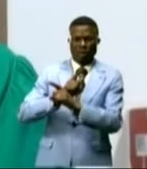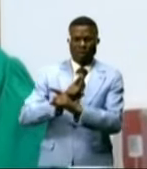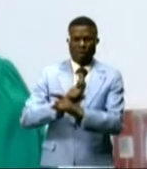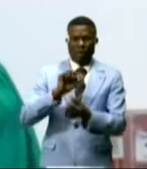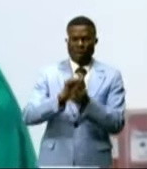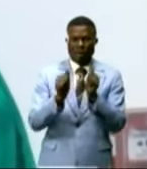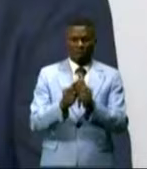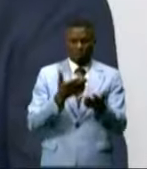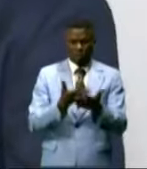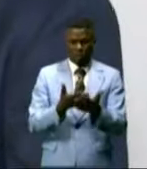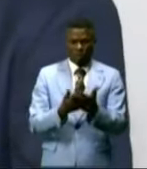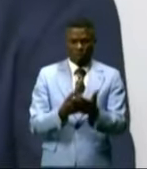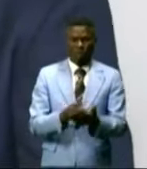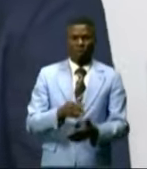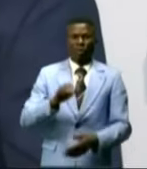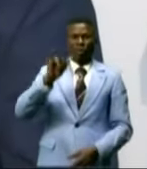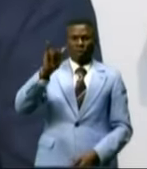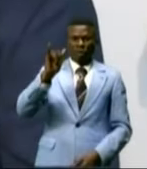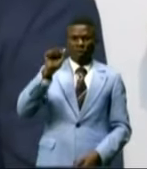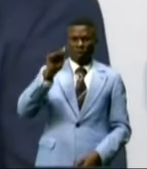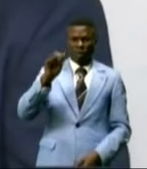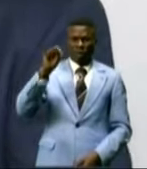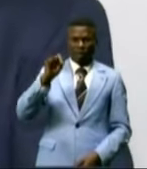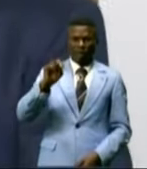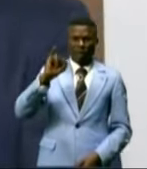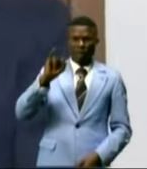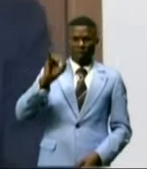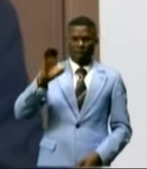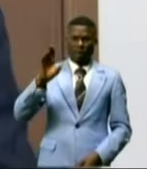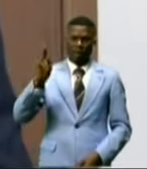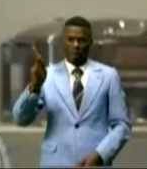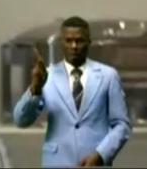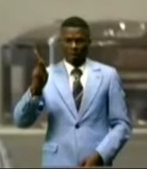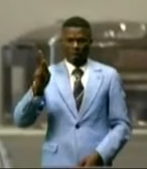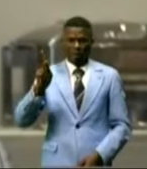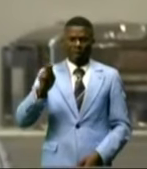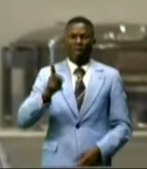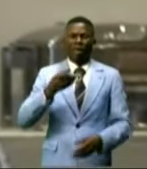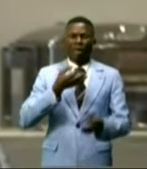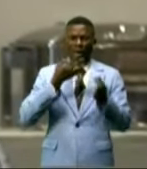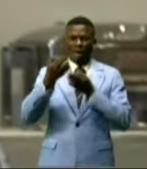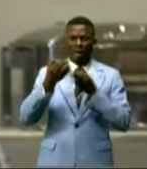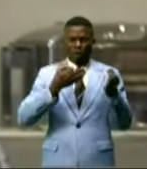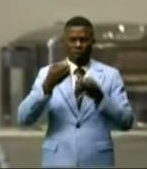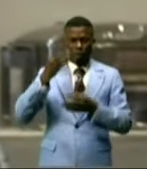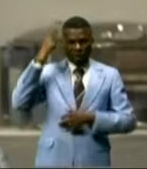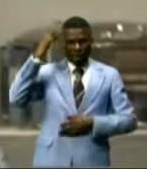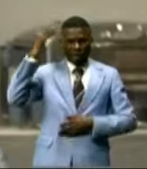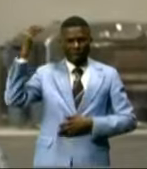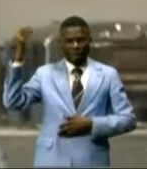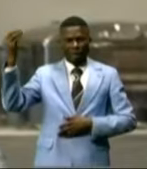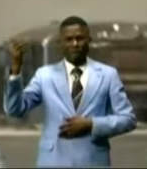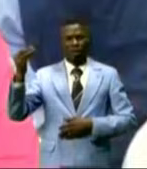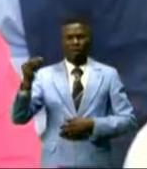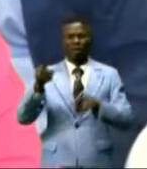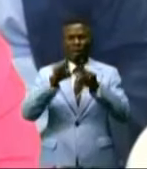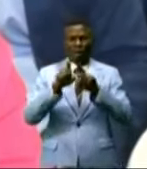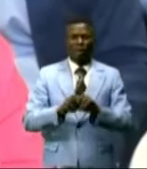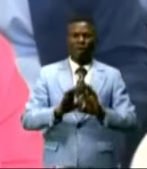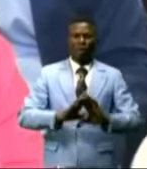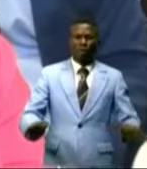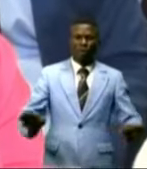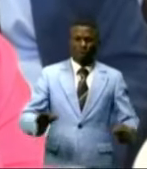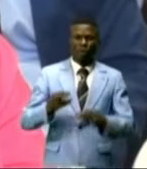d'échange, Yannick Sakoukoumou, manager général de Raxio, a partagé les idées de digitalisation et la capacité